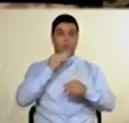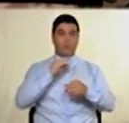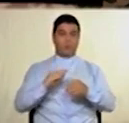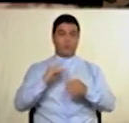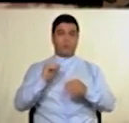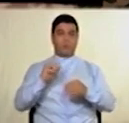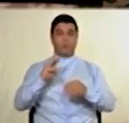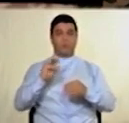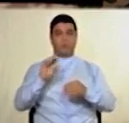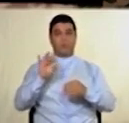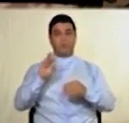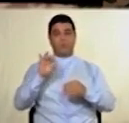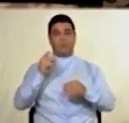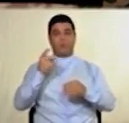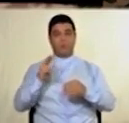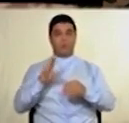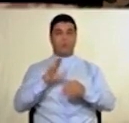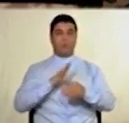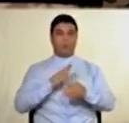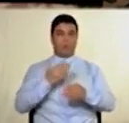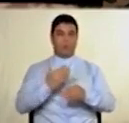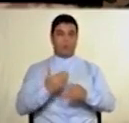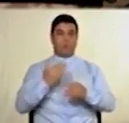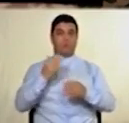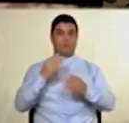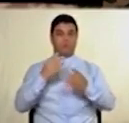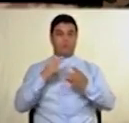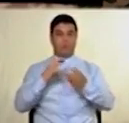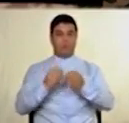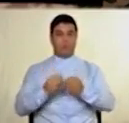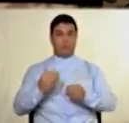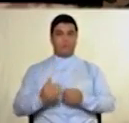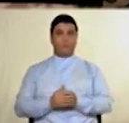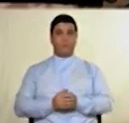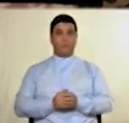va Mesopotamiya hududida ham mavjud bo'lgan mahsulotlar edi.